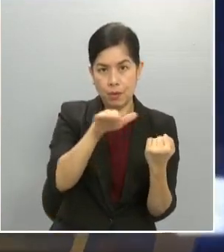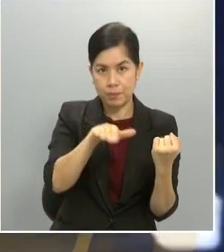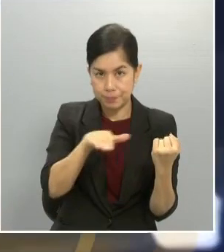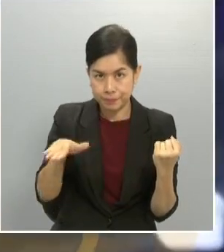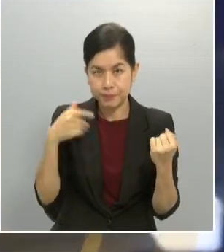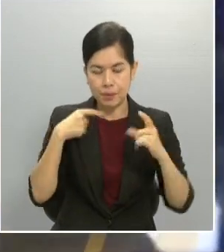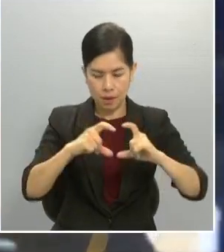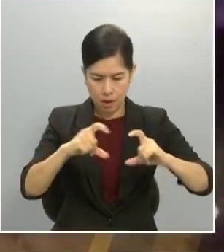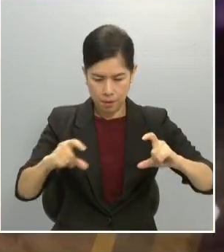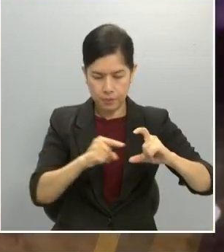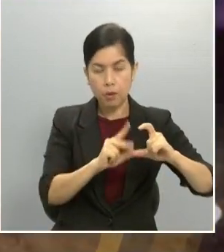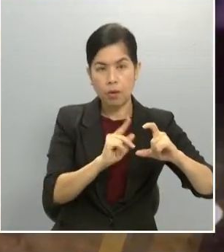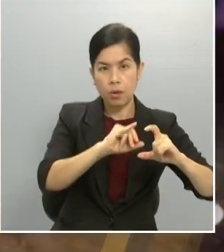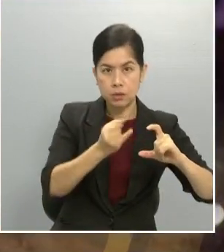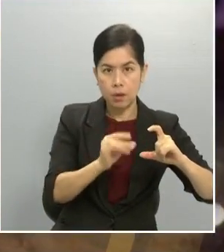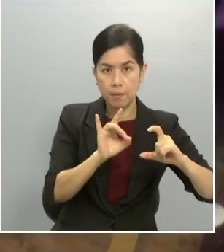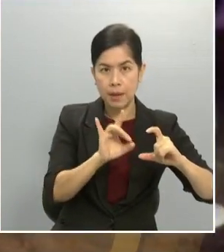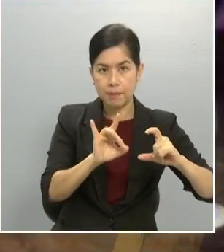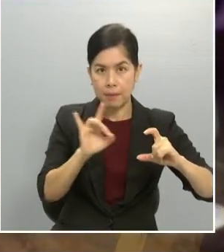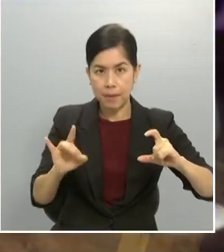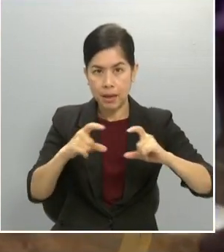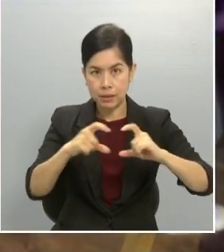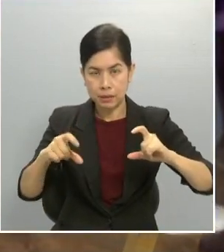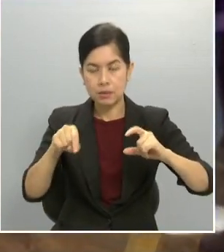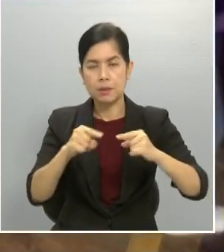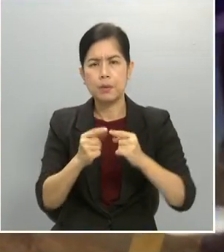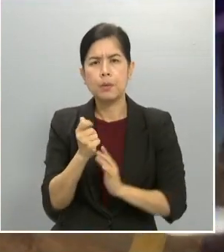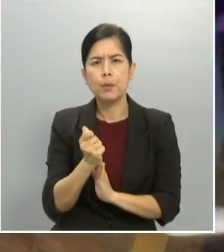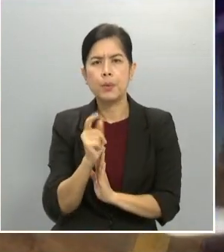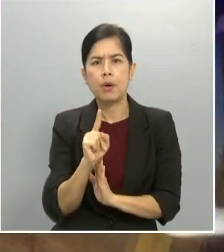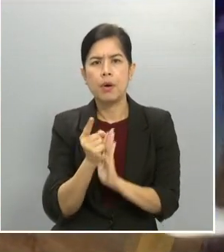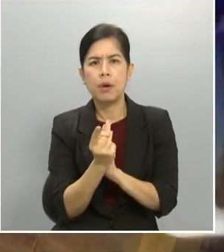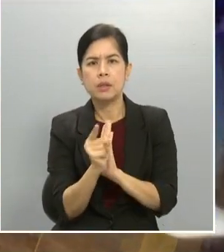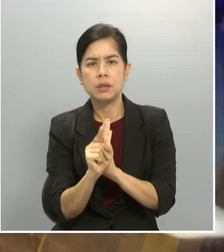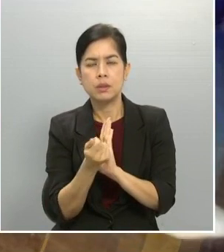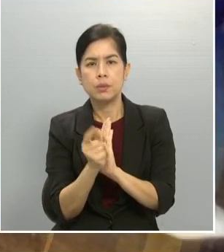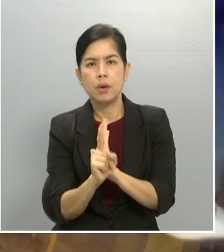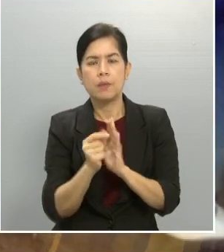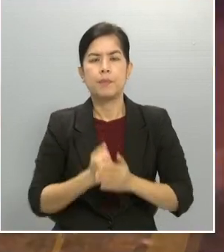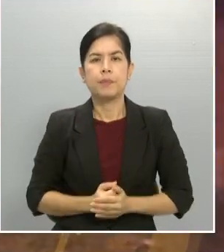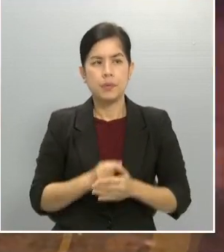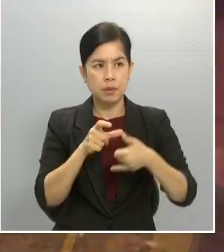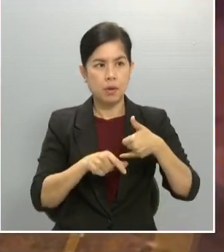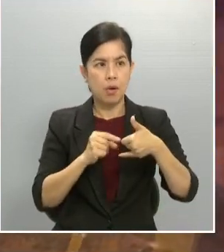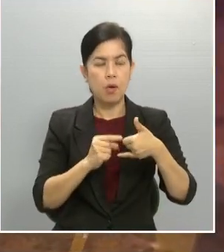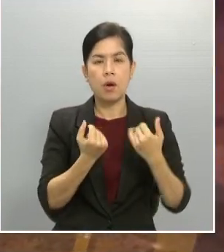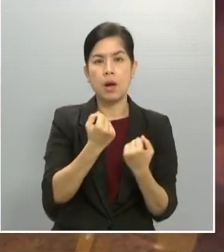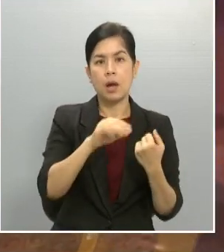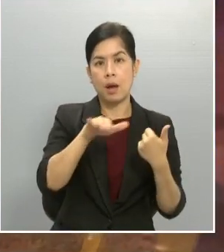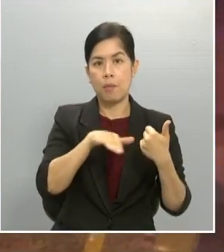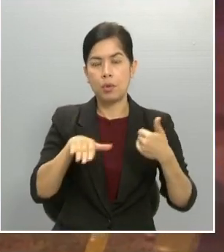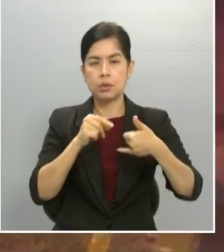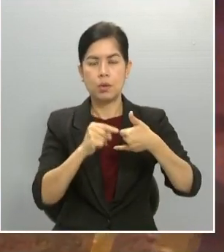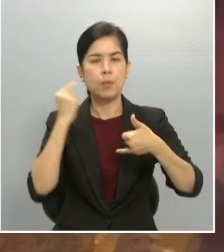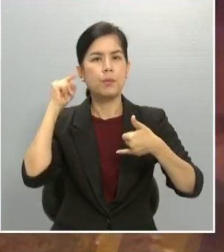อ8882อุดรธานีนะคะด้านหน้าก็คือมีรอยยุบอะค่ะ คนขับปิกอัพเป็นผู้หญิงชื่อคุณอรวรรณบอกว่ายังไง ขณะ